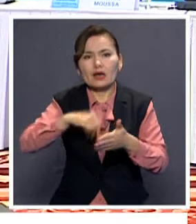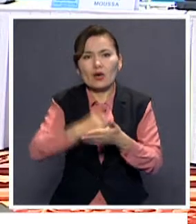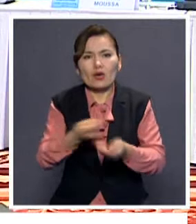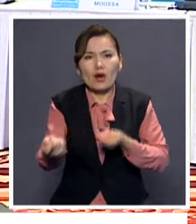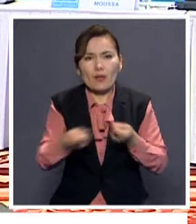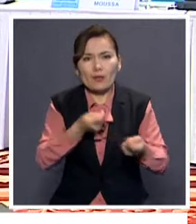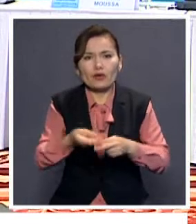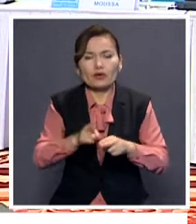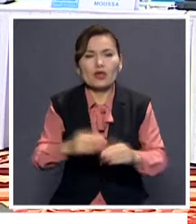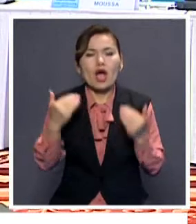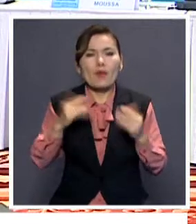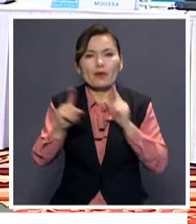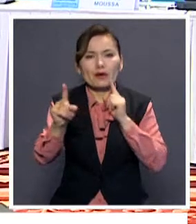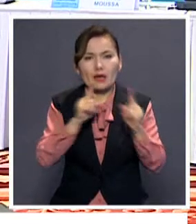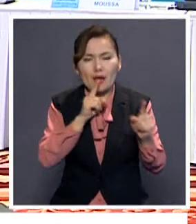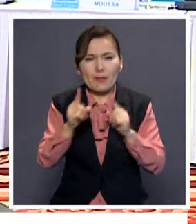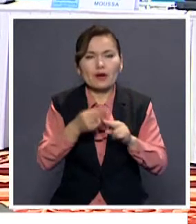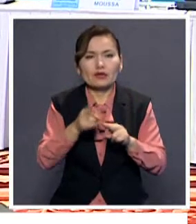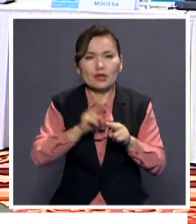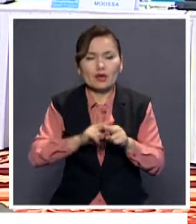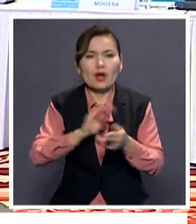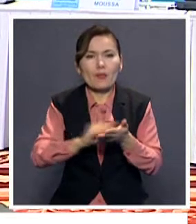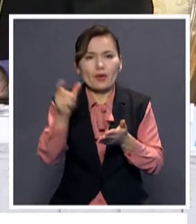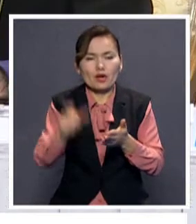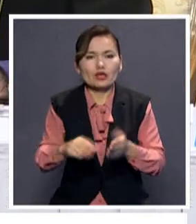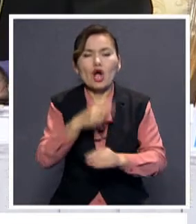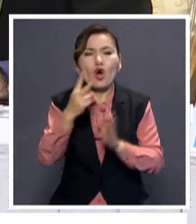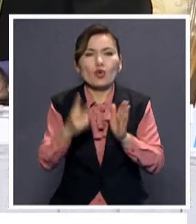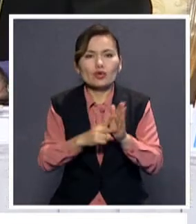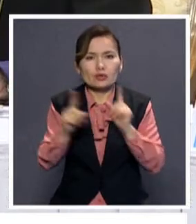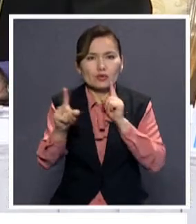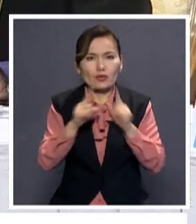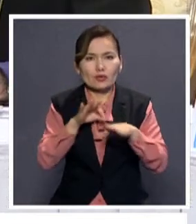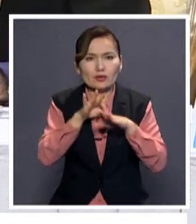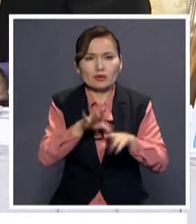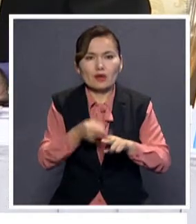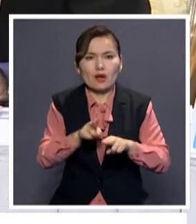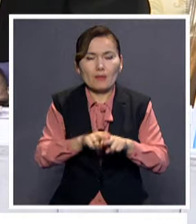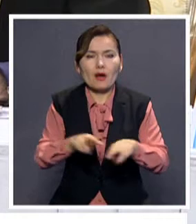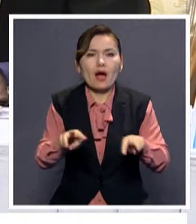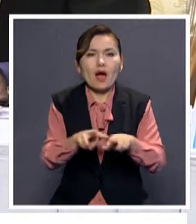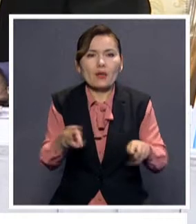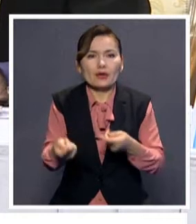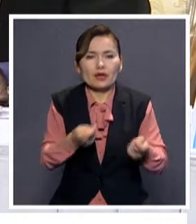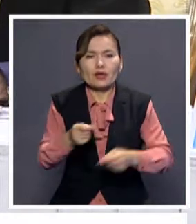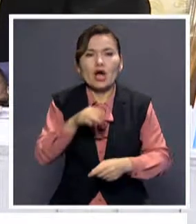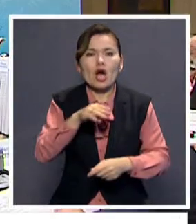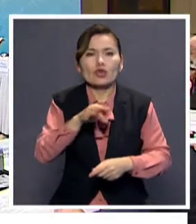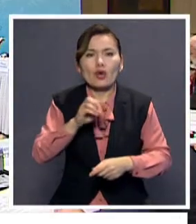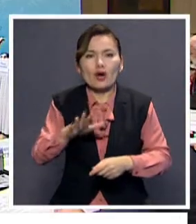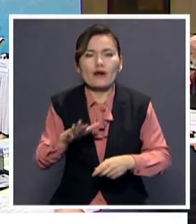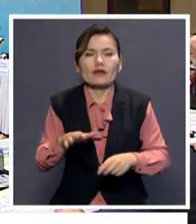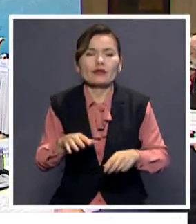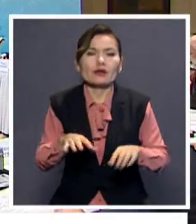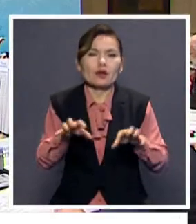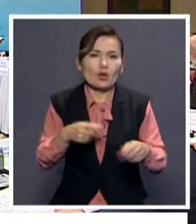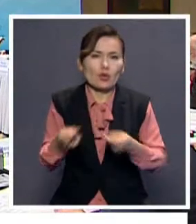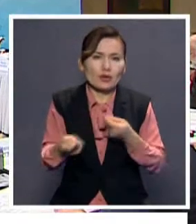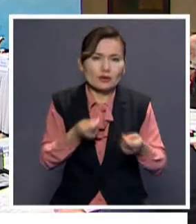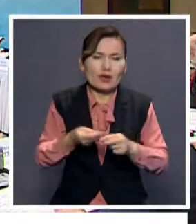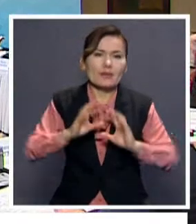қосуының алдында бүгін съезд хатшыларының 17-ші отырысы ұйымдастырылды. Сенат төрағасы Қасым-Жомарт Тоқаев төрағалық еткен бас